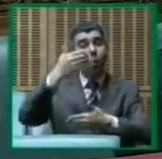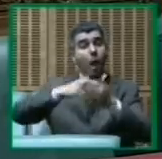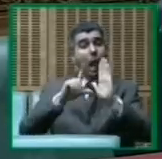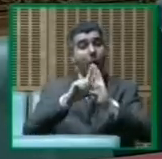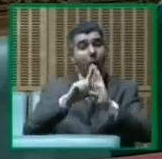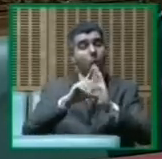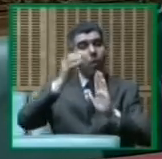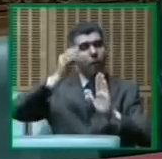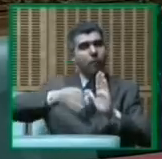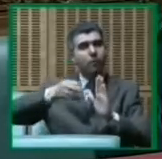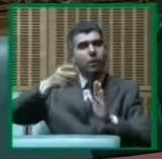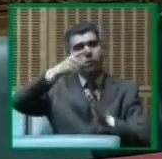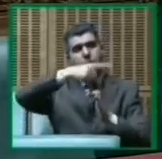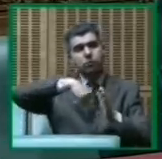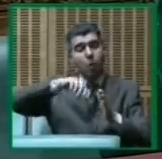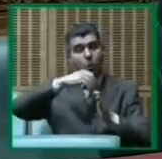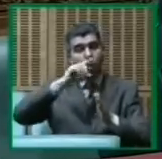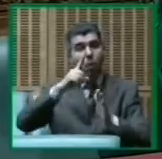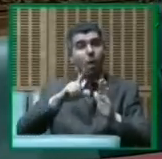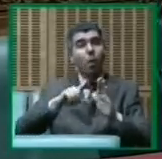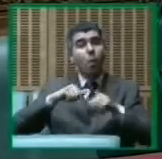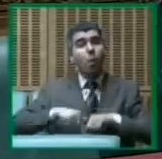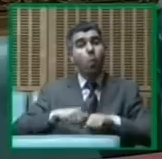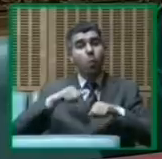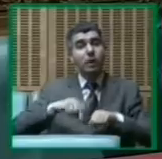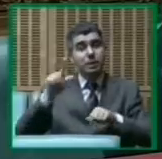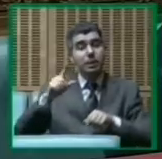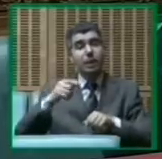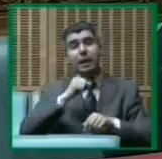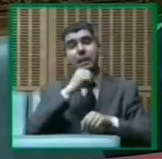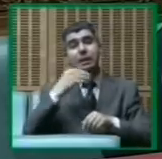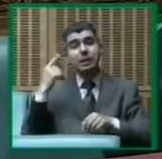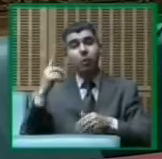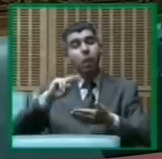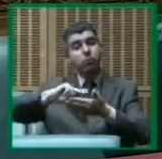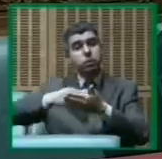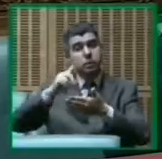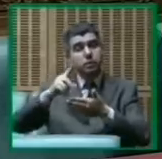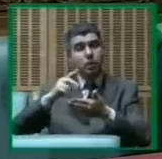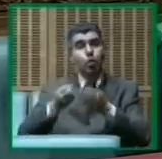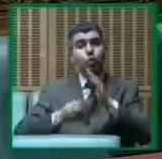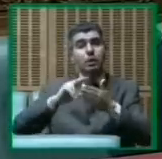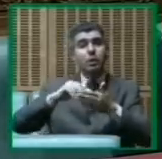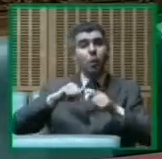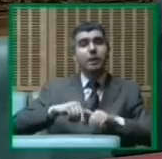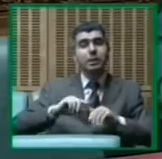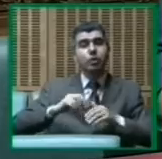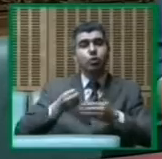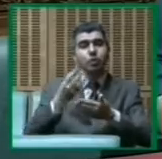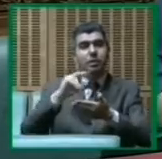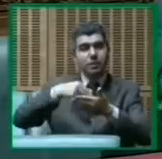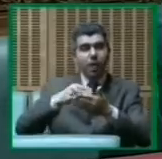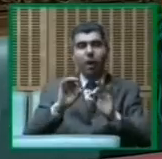توقع السيد الوزير السابق السيد الماء مع هذا، خصنا الا ننفذوها مع هاد ال 1600. الا